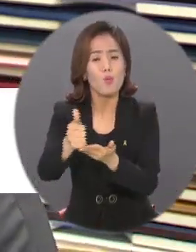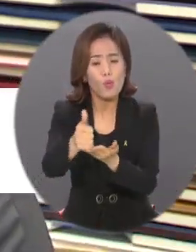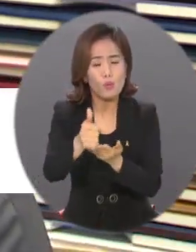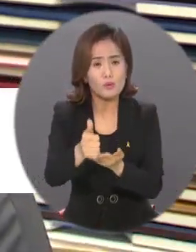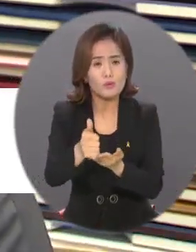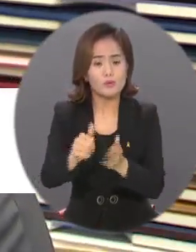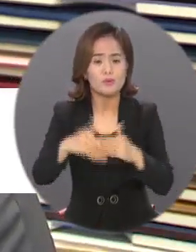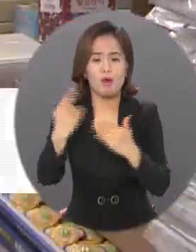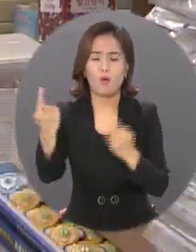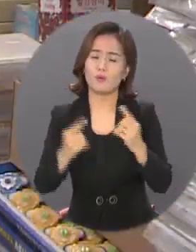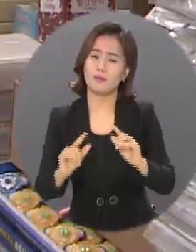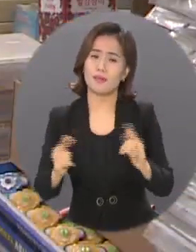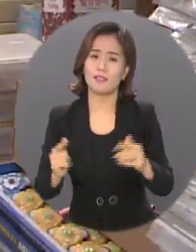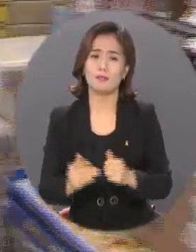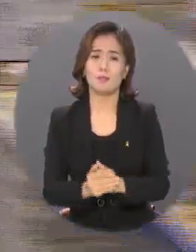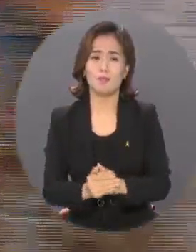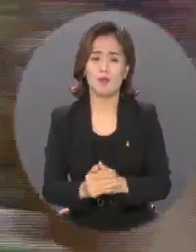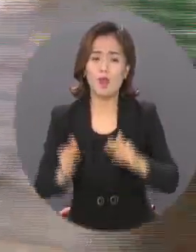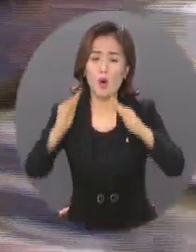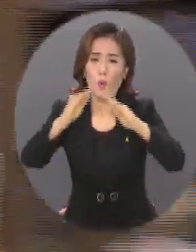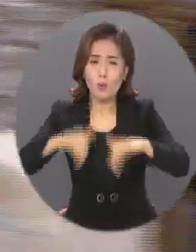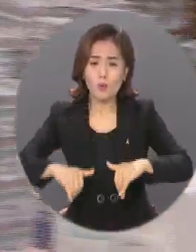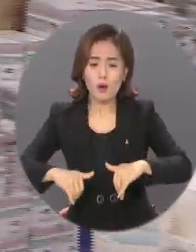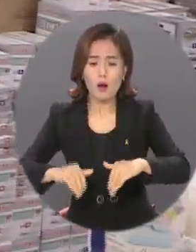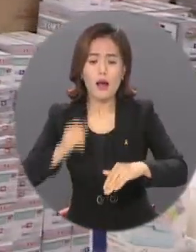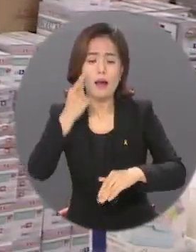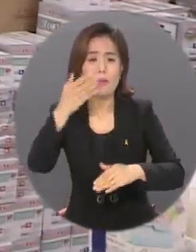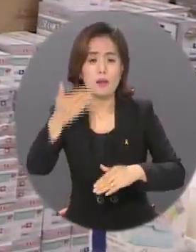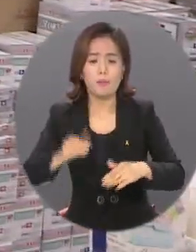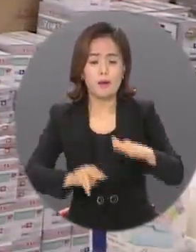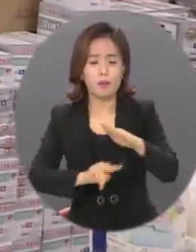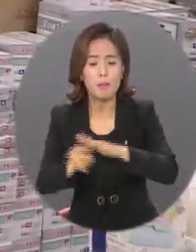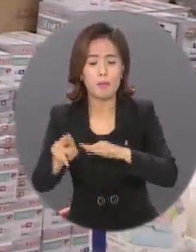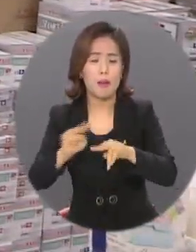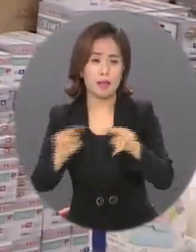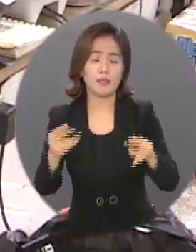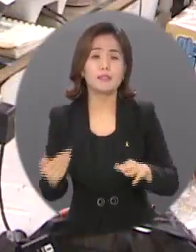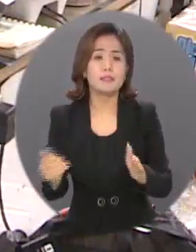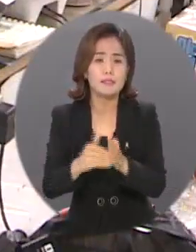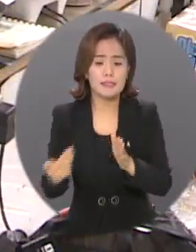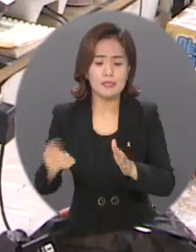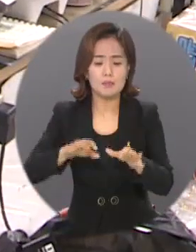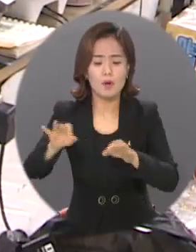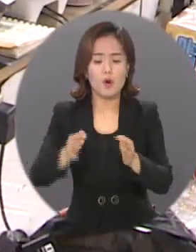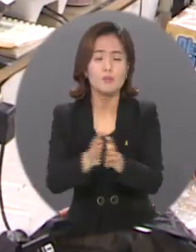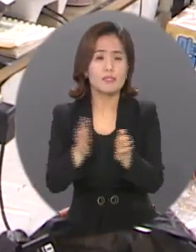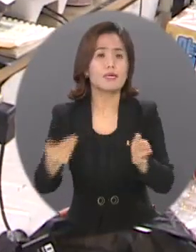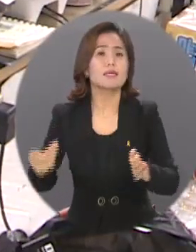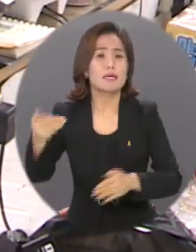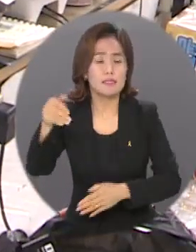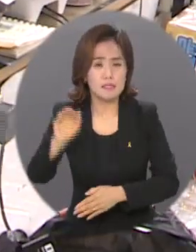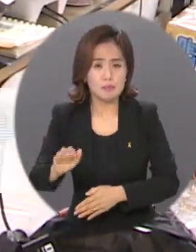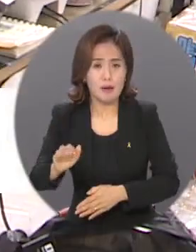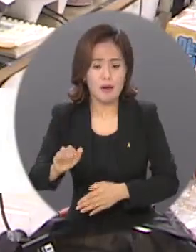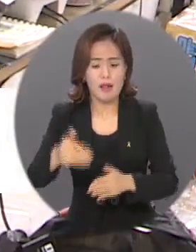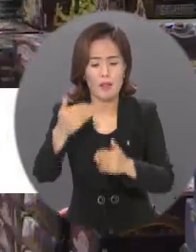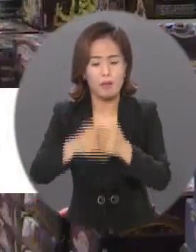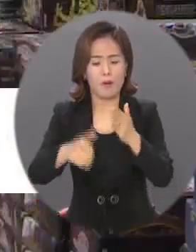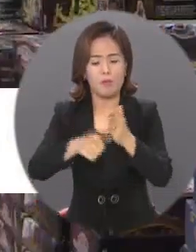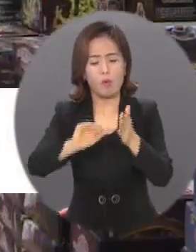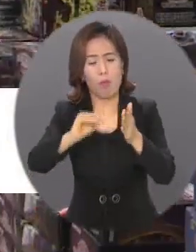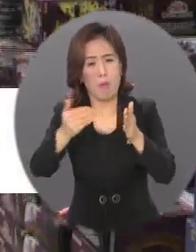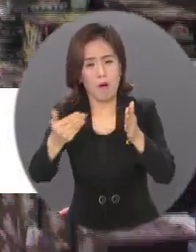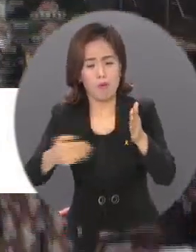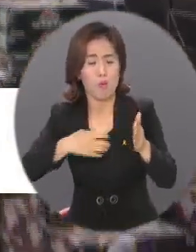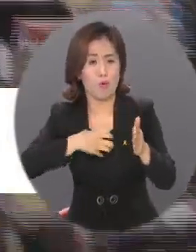이제 요즘 잘 안 오시고. 붕괴 사고 한 달여 만에 대피 명령이 해제되면서 영업이 재개됐지만 잔재물 추락